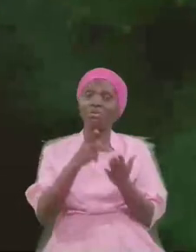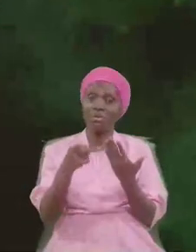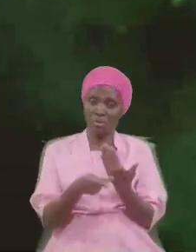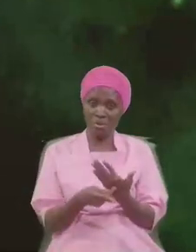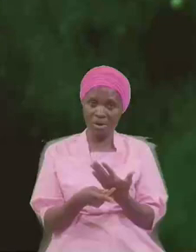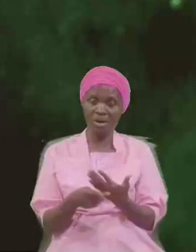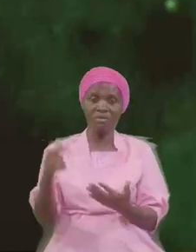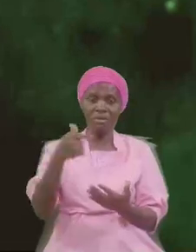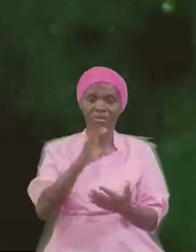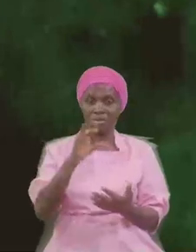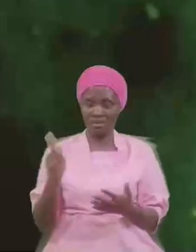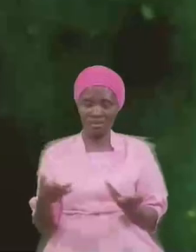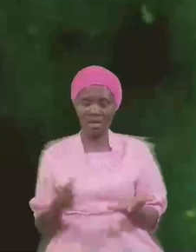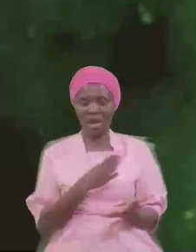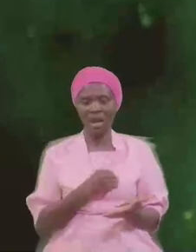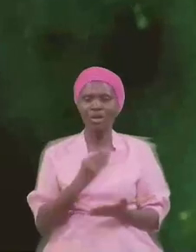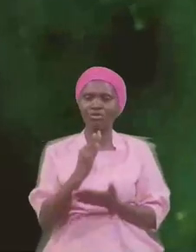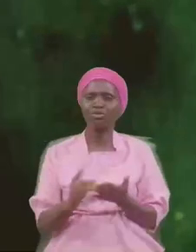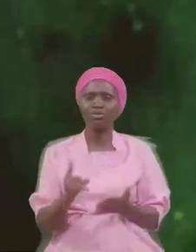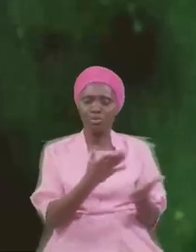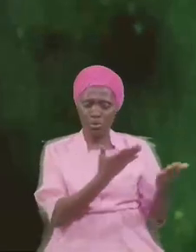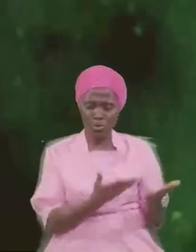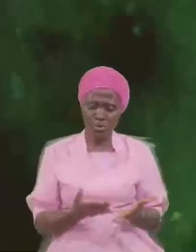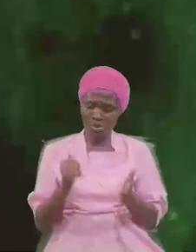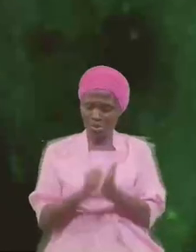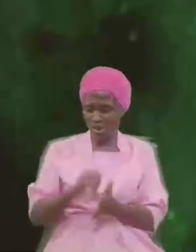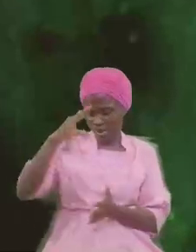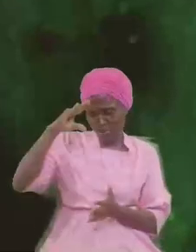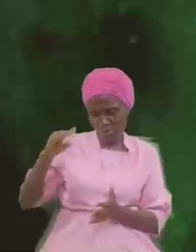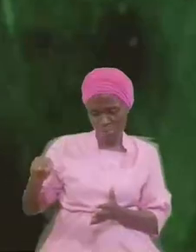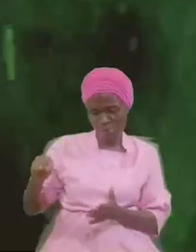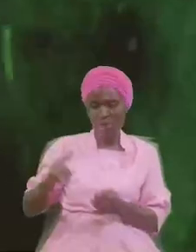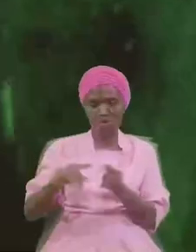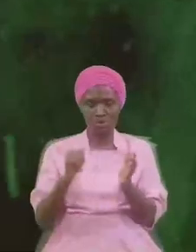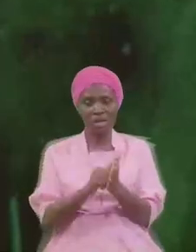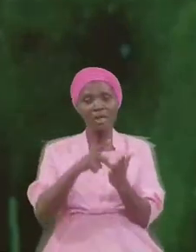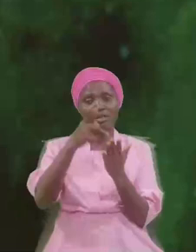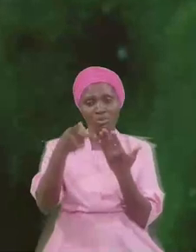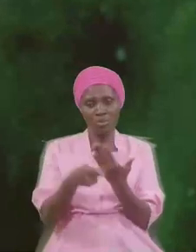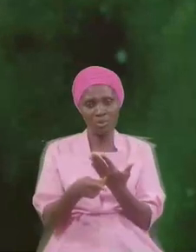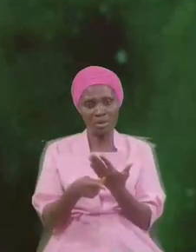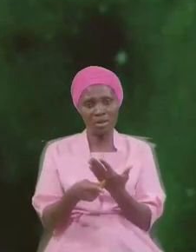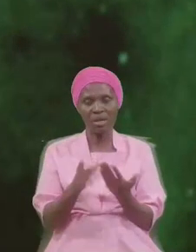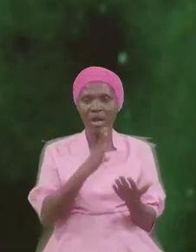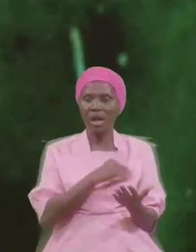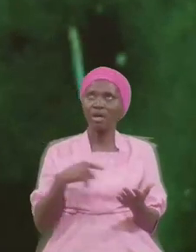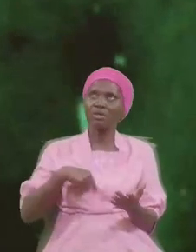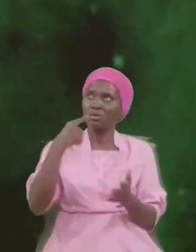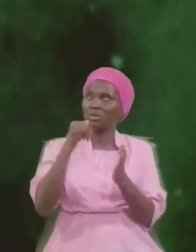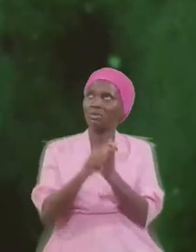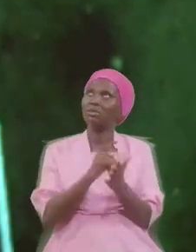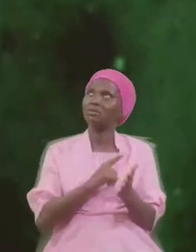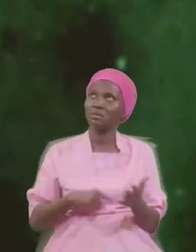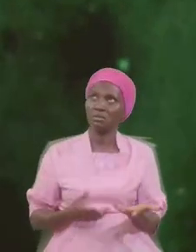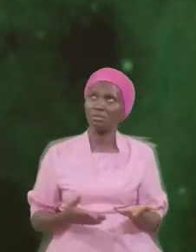quelqu'un a amené ce jeune homme. Et il a son instrument, son engin là, avec lui. Et je me suis dit, Seigneur, tu peux tout